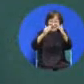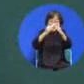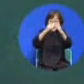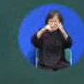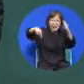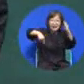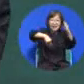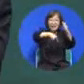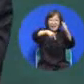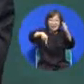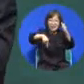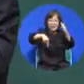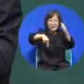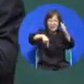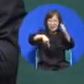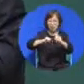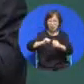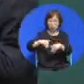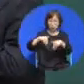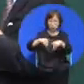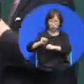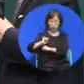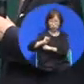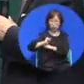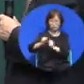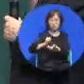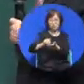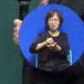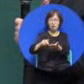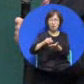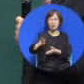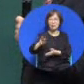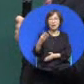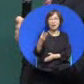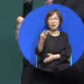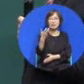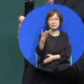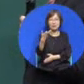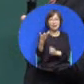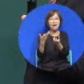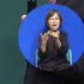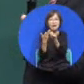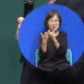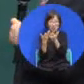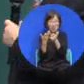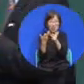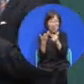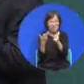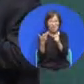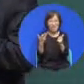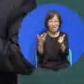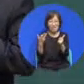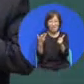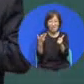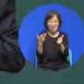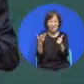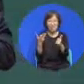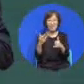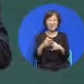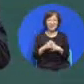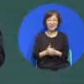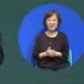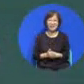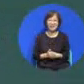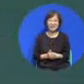318명의 종들 가병이 있었습니다. And just within his own household, 318 men. 그때 한